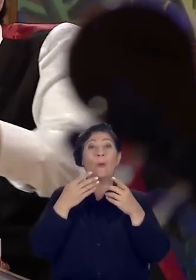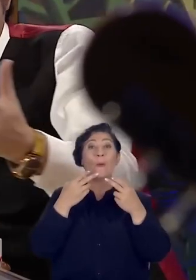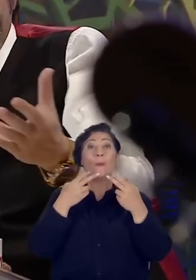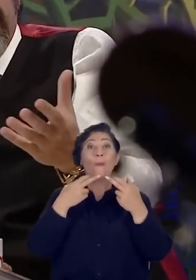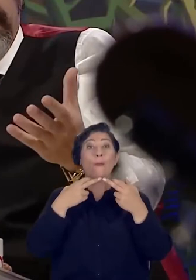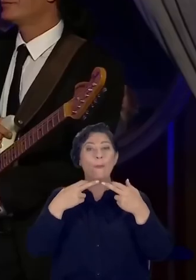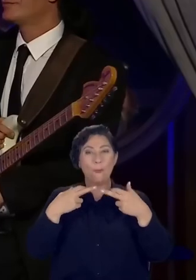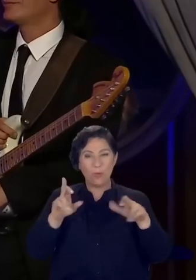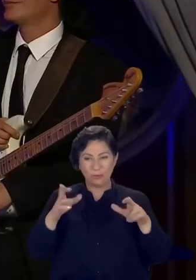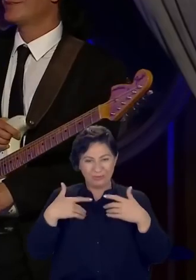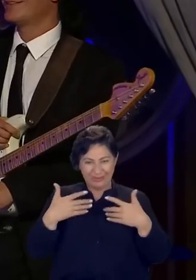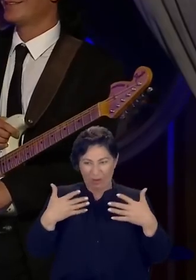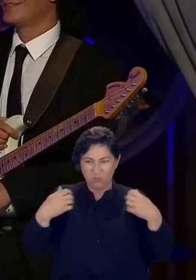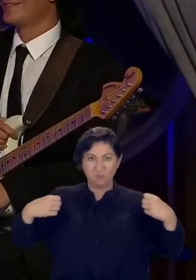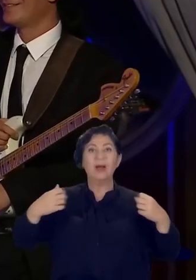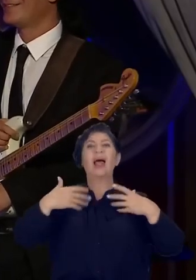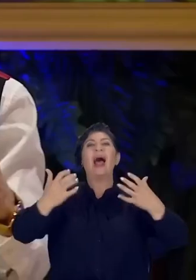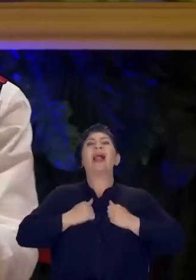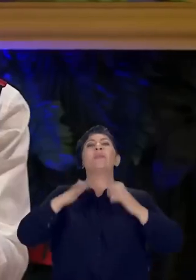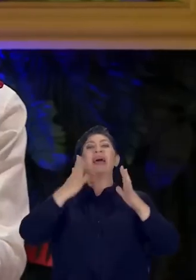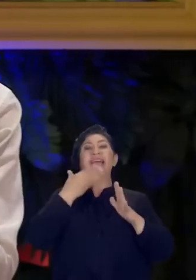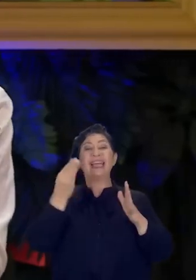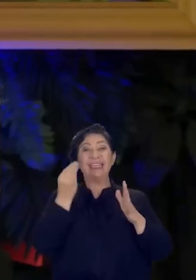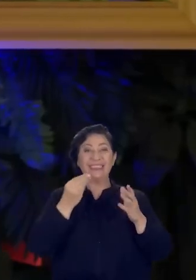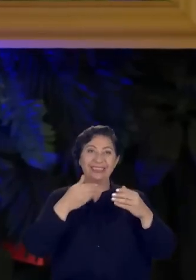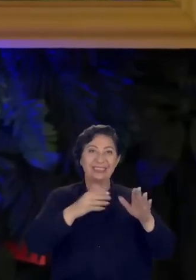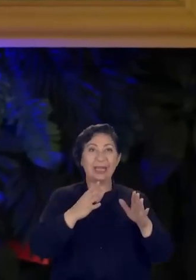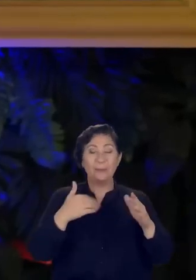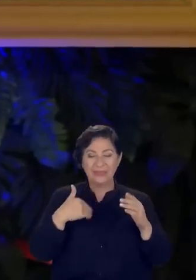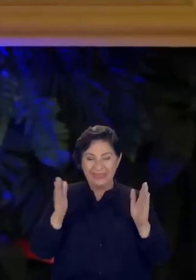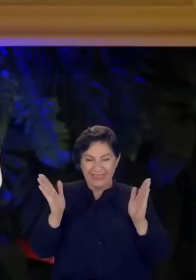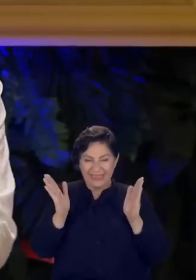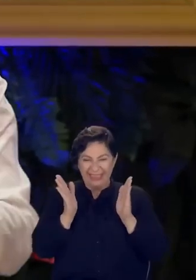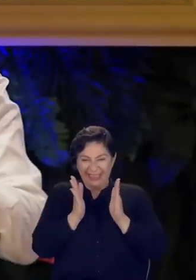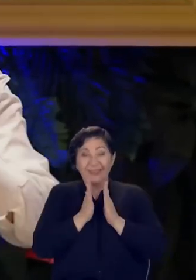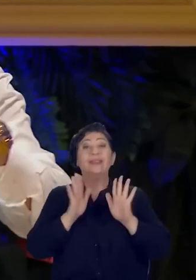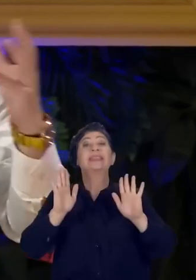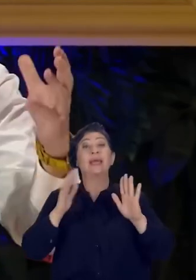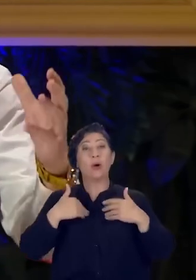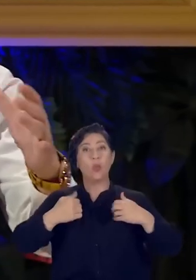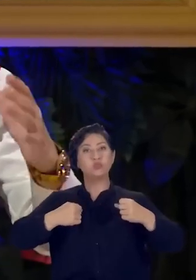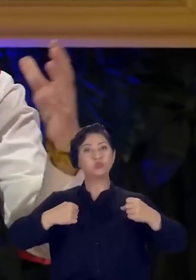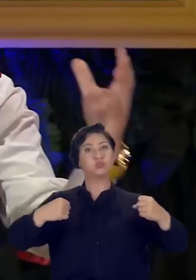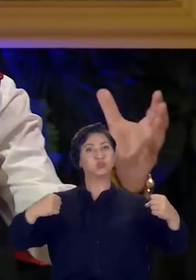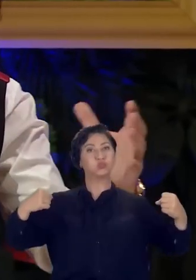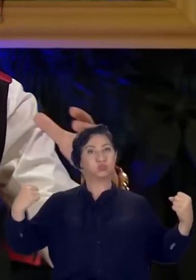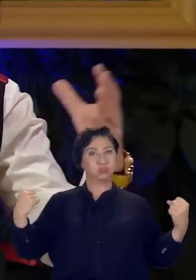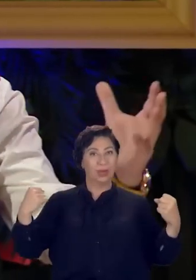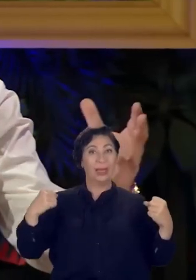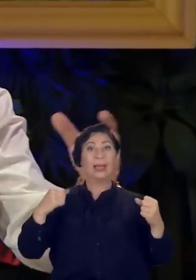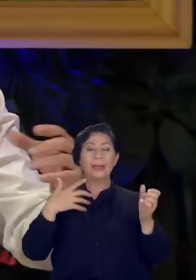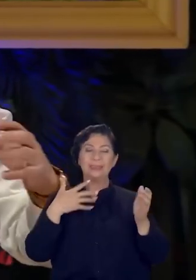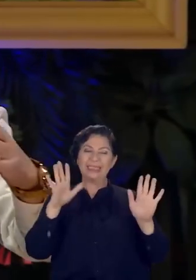Boşluğu gençlere bırakalım. Yani biz zayıflayarak boşluğu gençlere bırakmayalım. Biz şişmanlar olarak belli bir